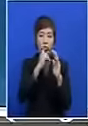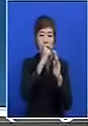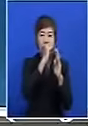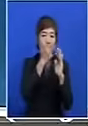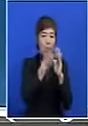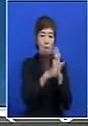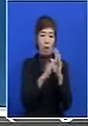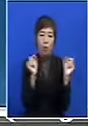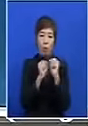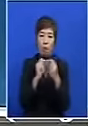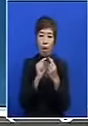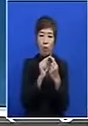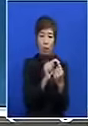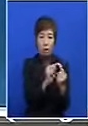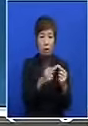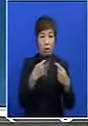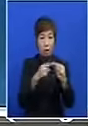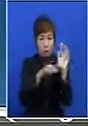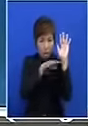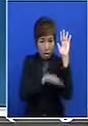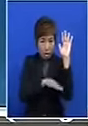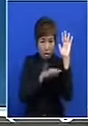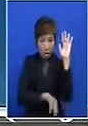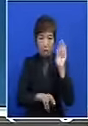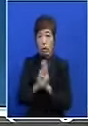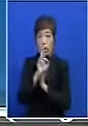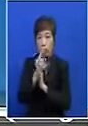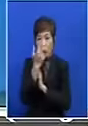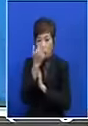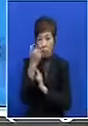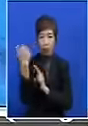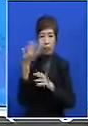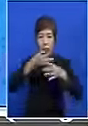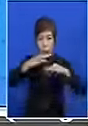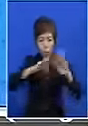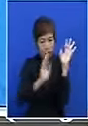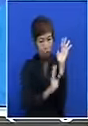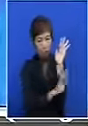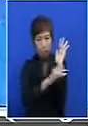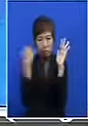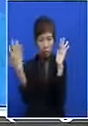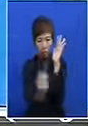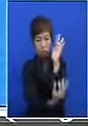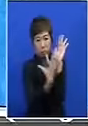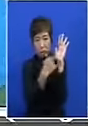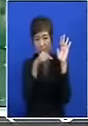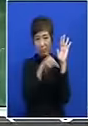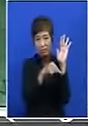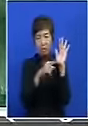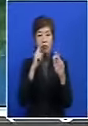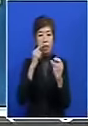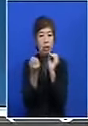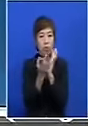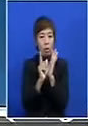คเหนือกับภาคอีสานครับส่วนบริเวณของพื้นที่ภาคใต้จะต้องเฝ้าระวังครับมรสุมทางด้านตะวันออกเฉียงเหนือยังคงพัดปกคลุมนะครับท